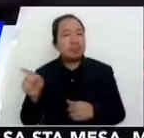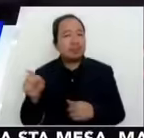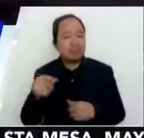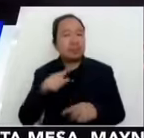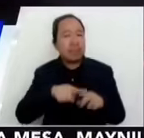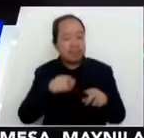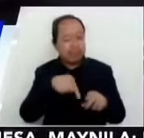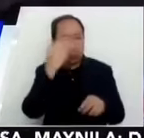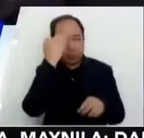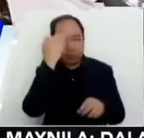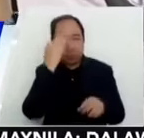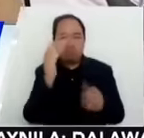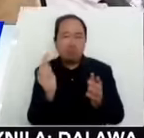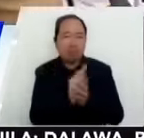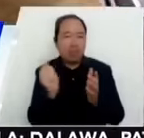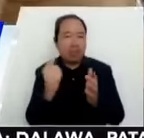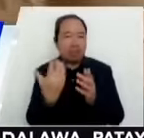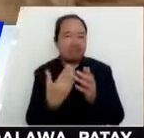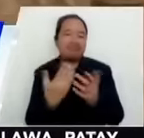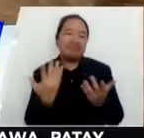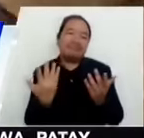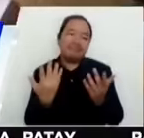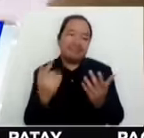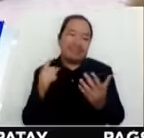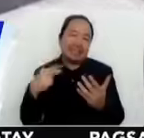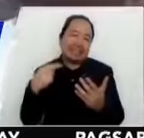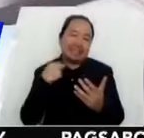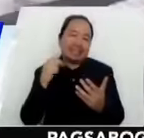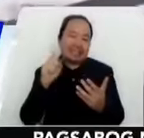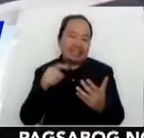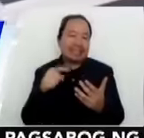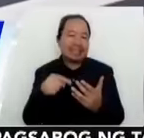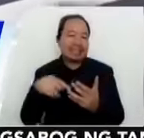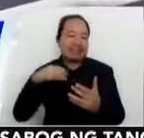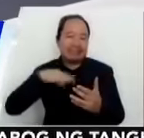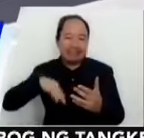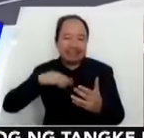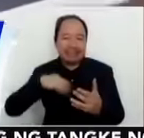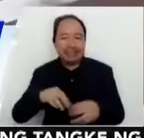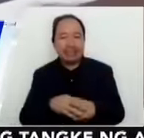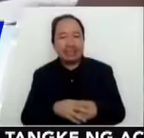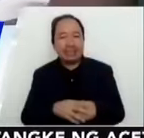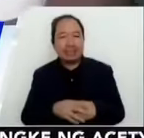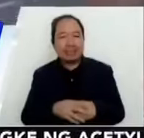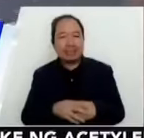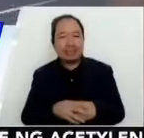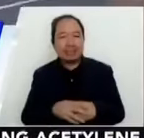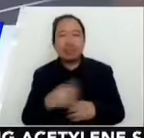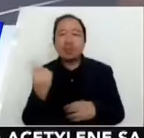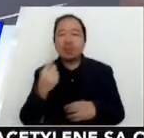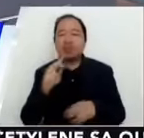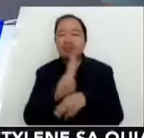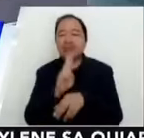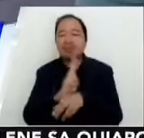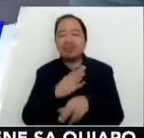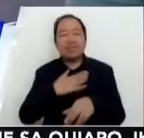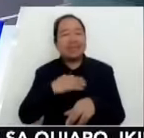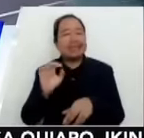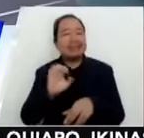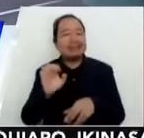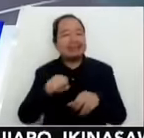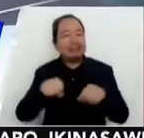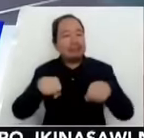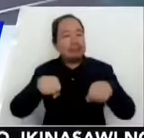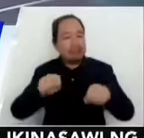Kaya kailangan kumite. Okay, nananakbo. Ano po ginahabot mo? Yung e-bike ko po. Ah, yung e-bike ko sa sinakantay. Bakit nandito lang po sa cellphone? Yung driver